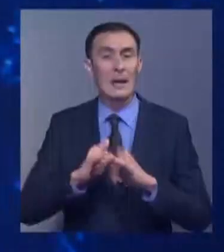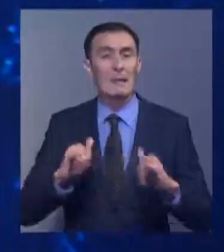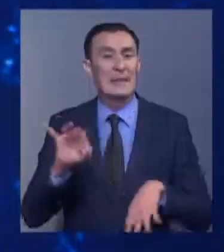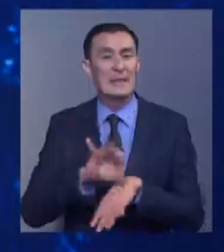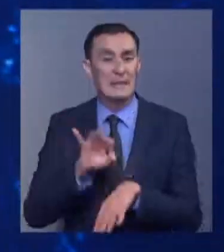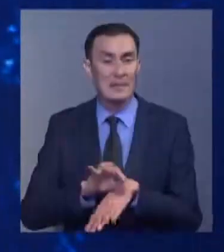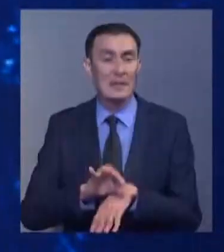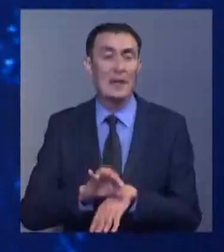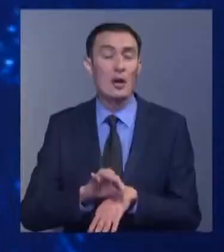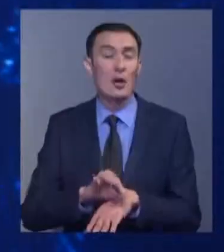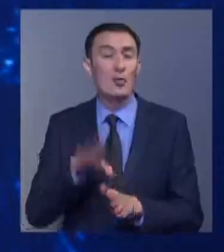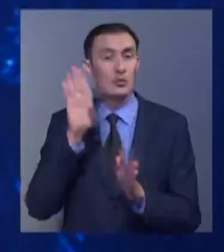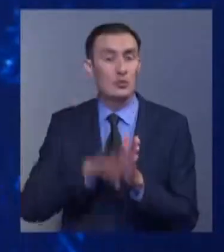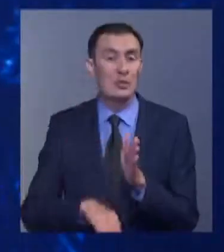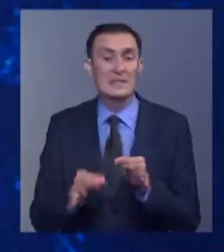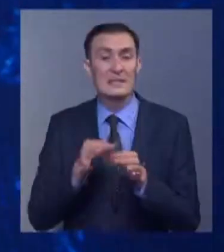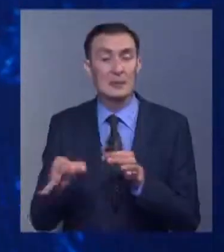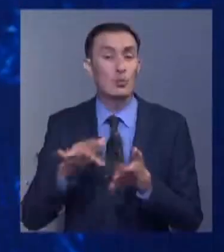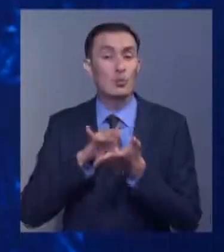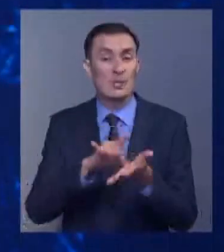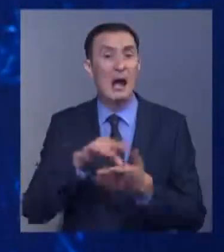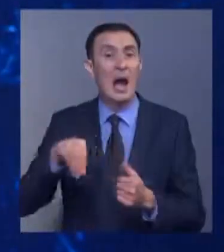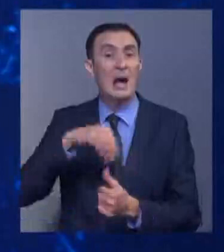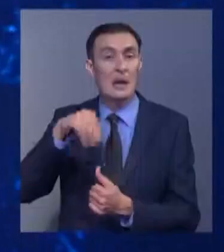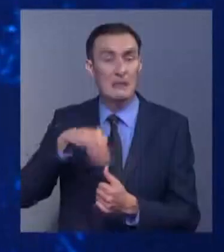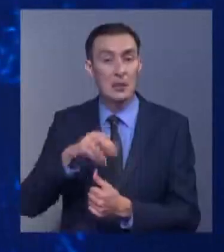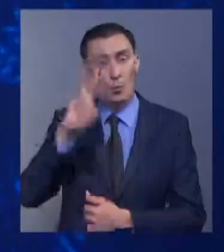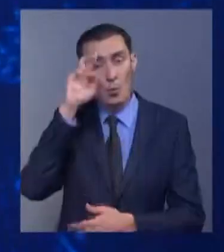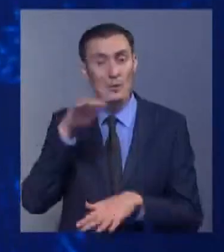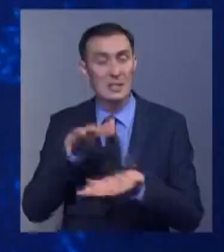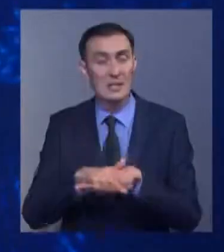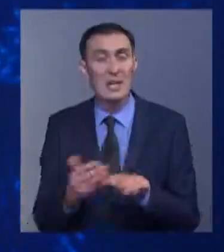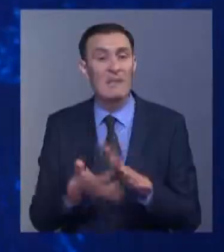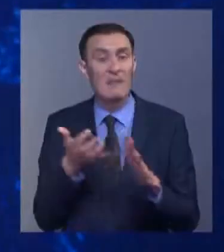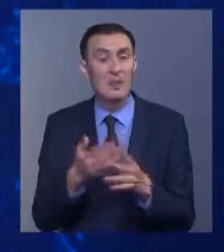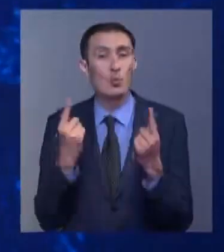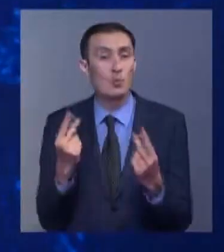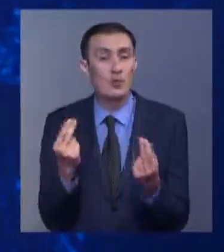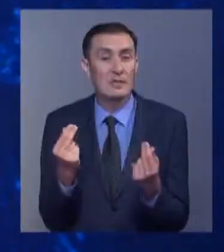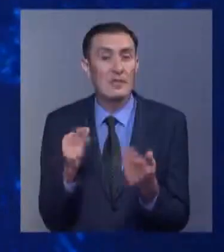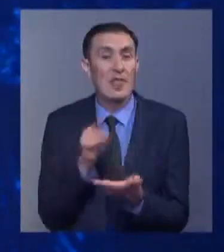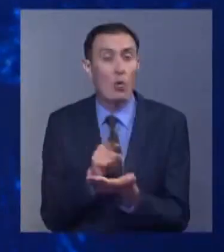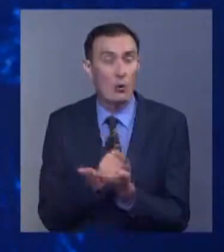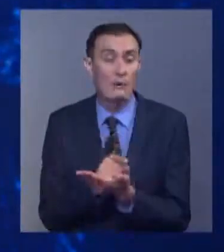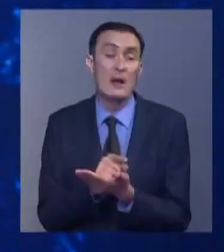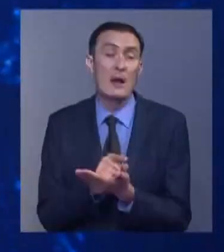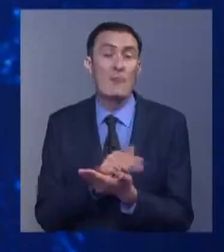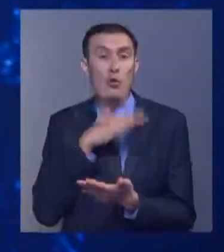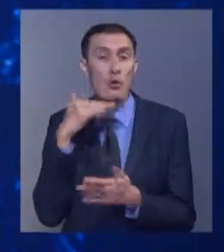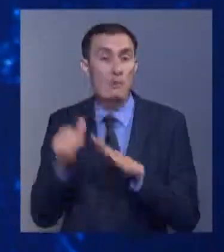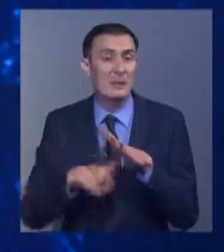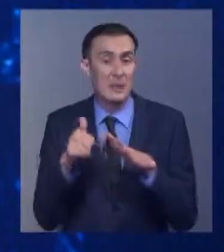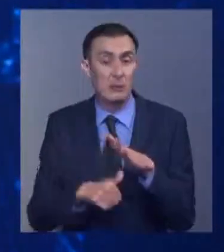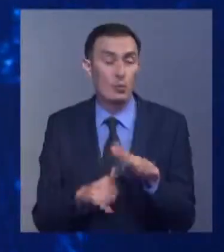Пандемия коронавируса серьезно ударила по сектору туризма Армении. Госказна недосчиталась значительной части налогов. Армия